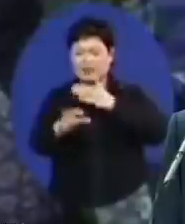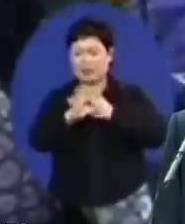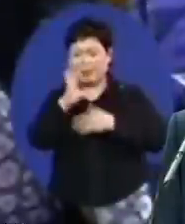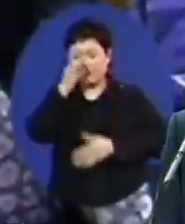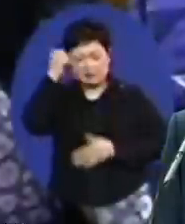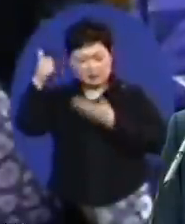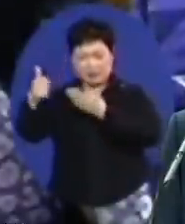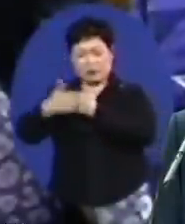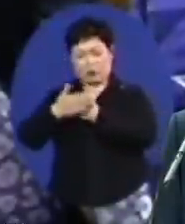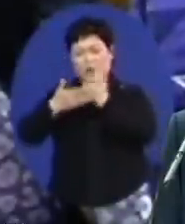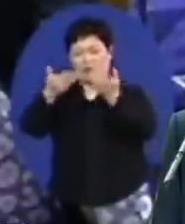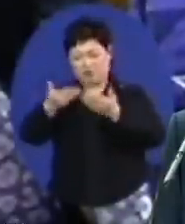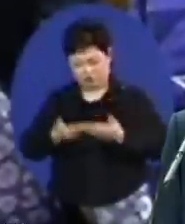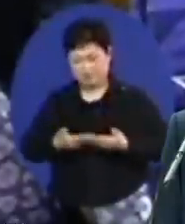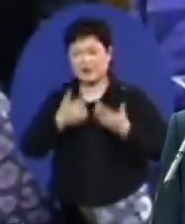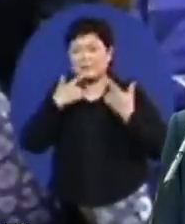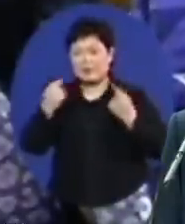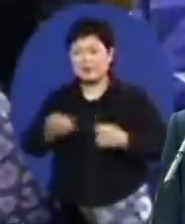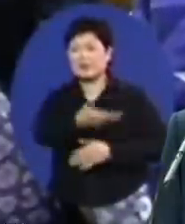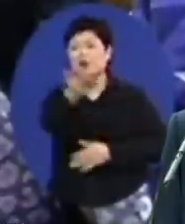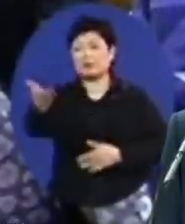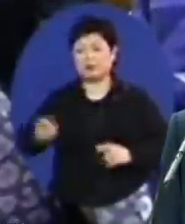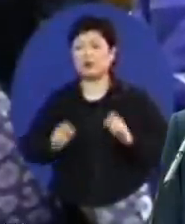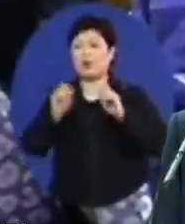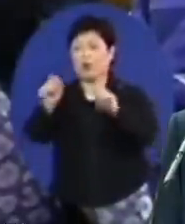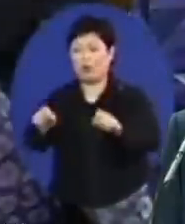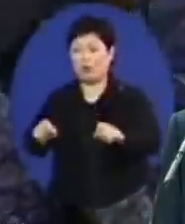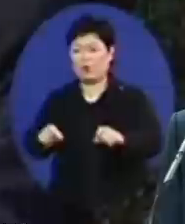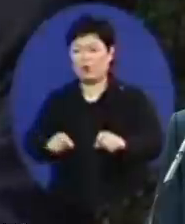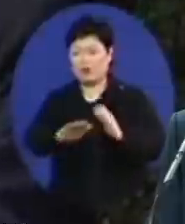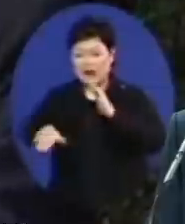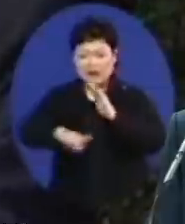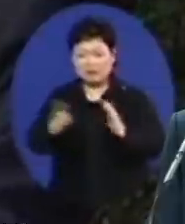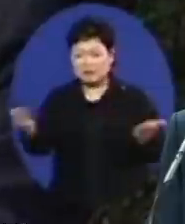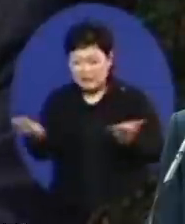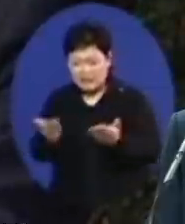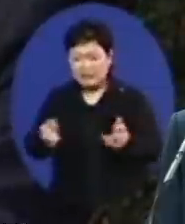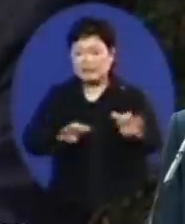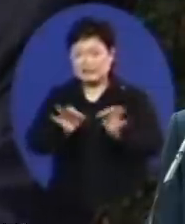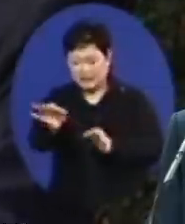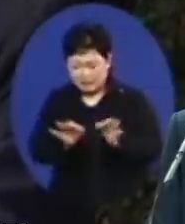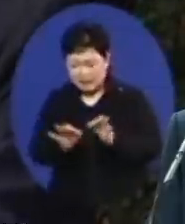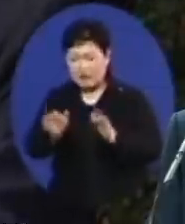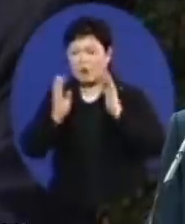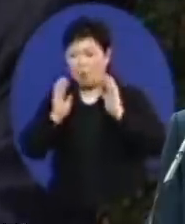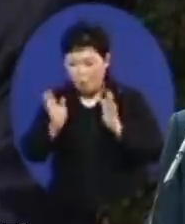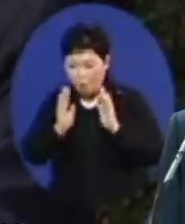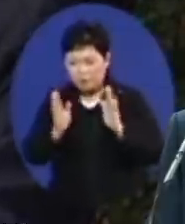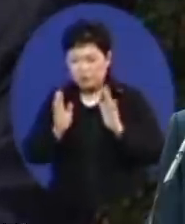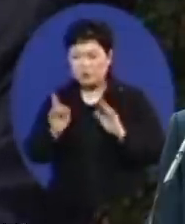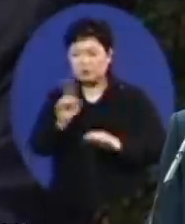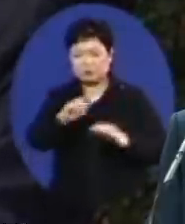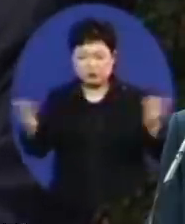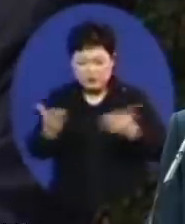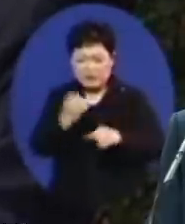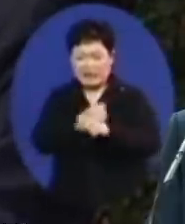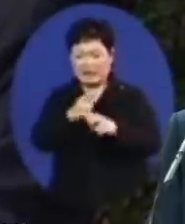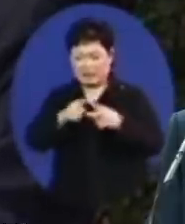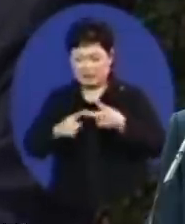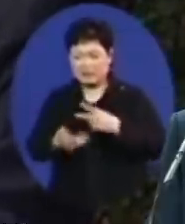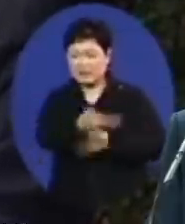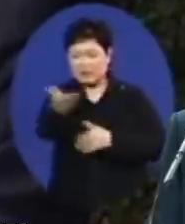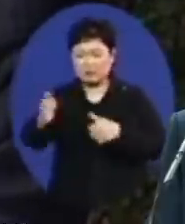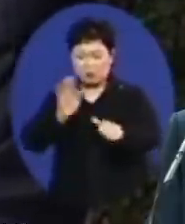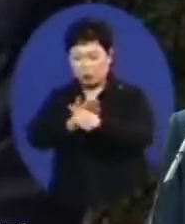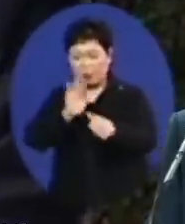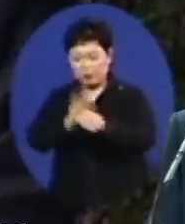성령께서 도와주시는 것입니다. 여러분도 집안일을 하든지 장사를 하든지 공부를 하든지 무슨 일을 하든지 여러분을 돕는